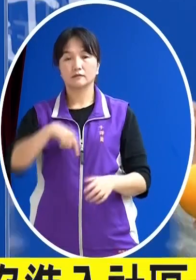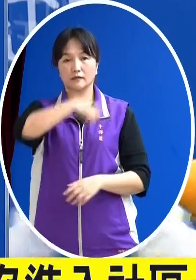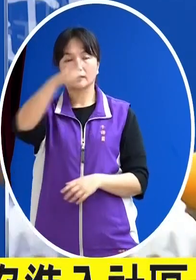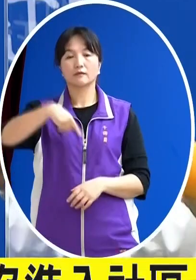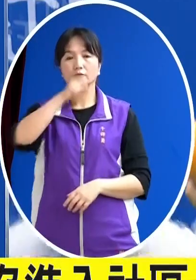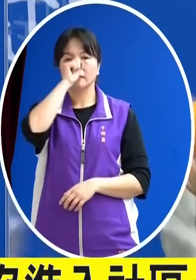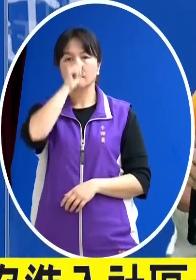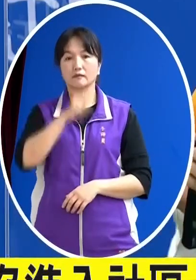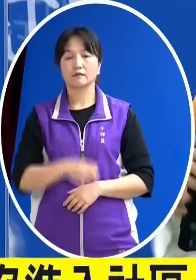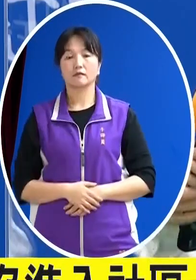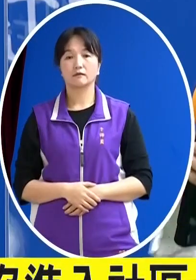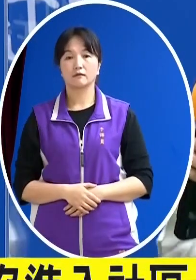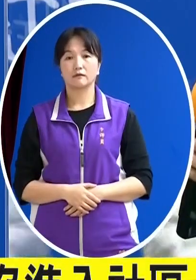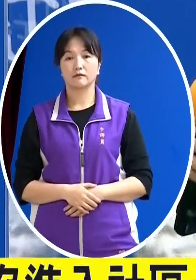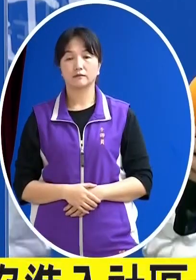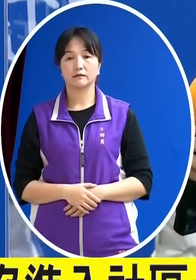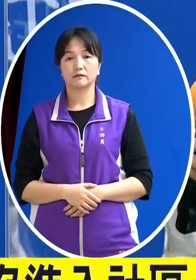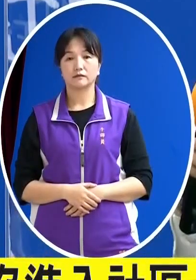大家好，